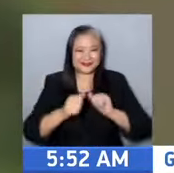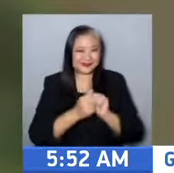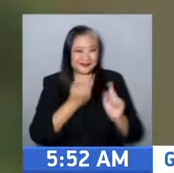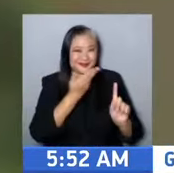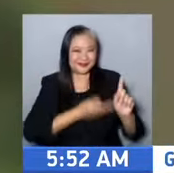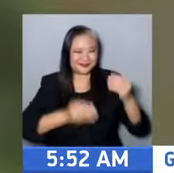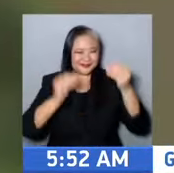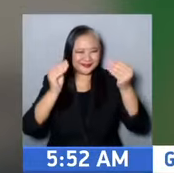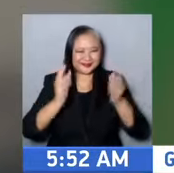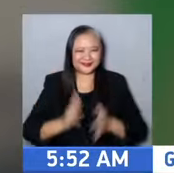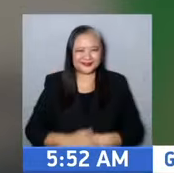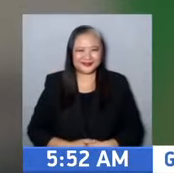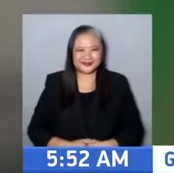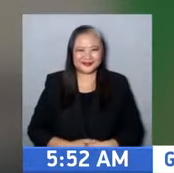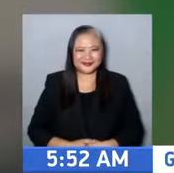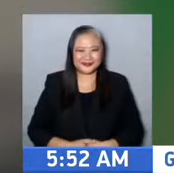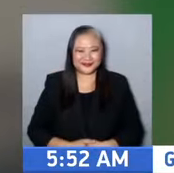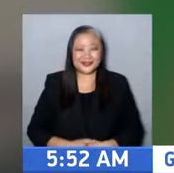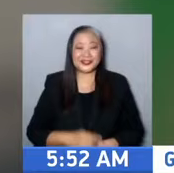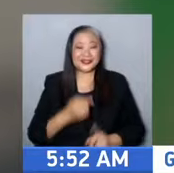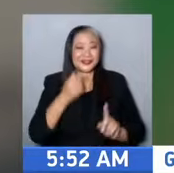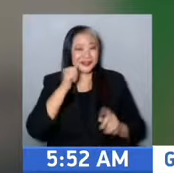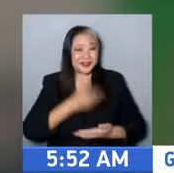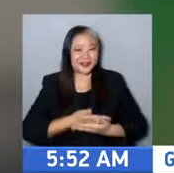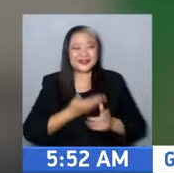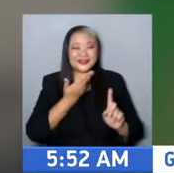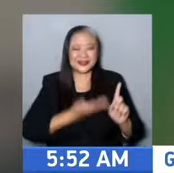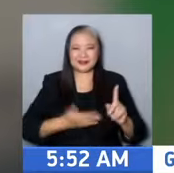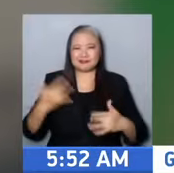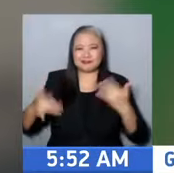naman. Excited na ako dyan, Miss.